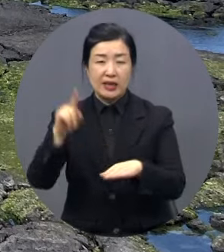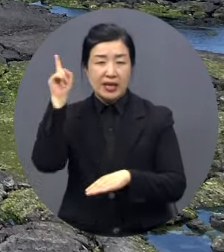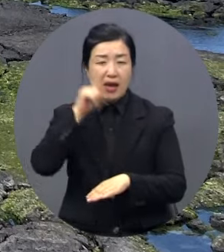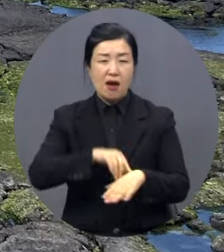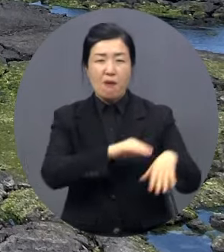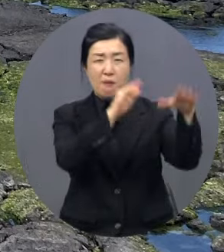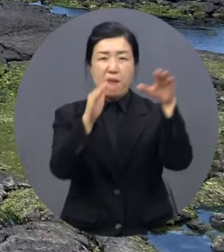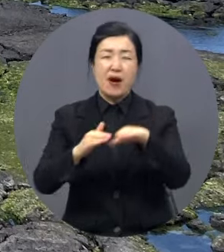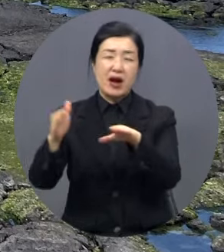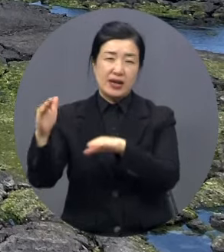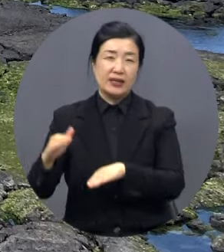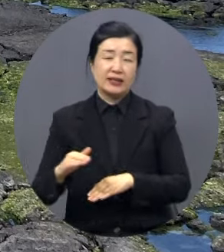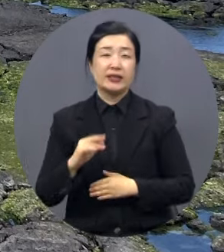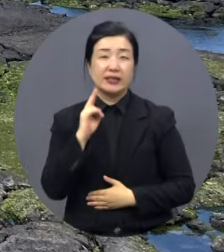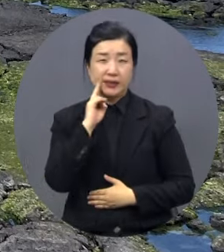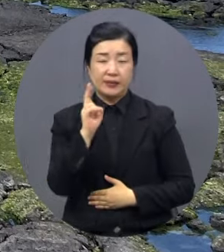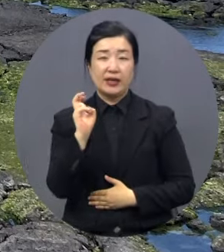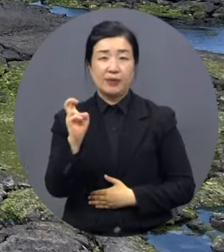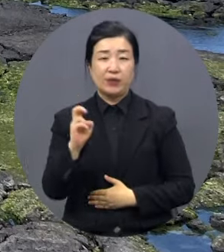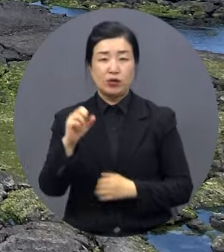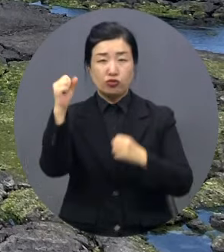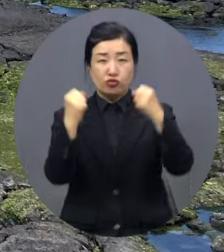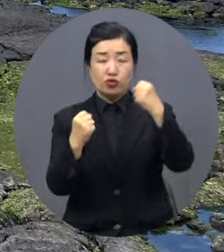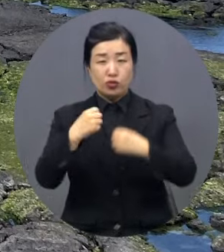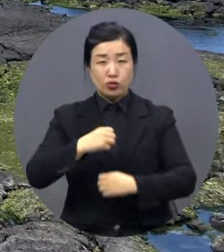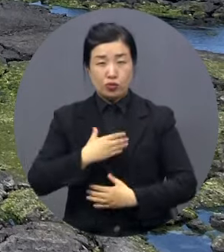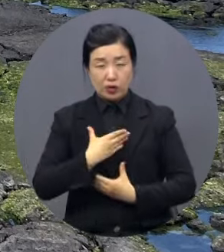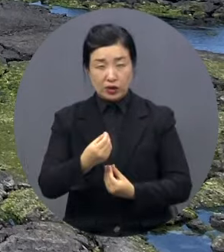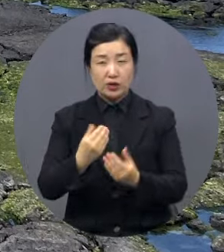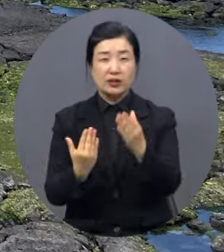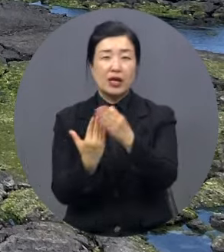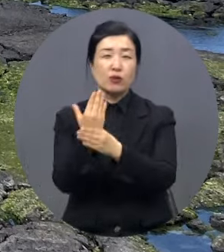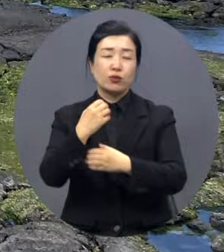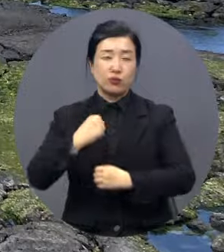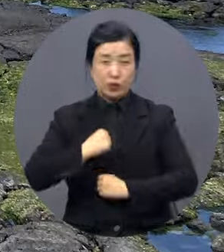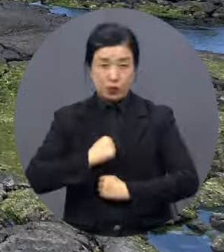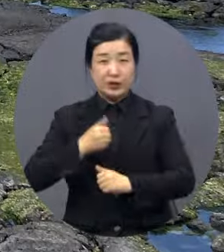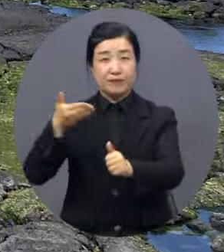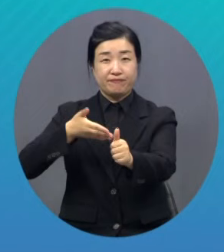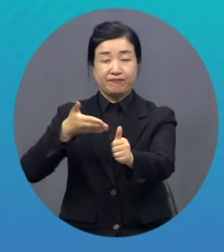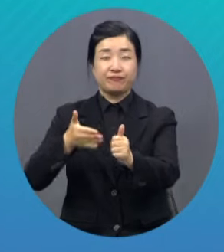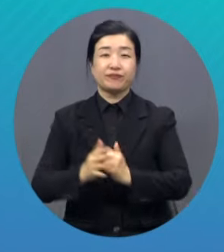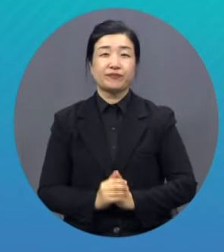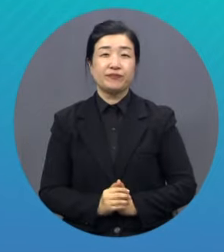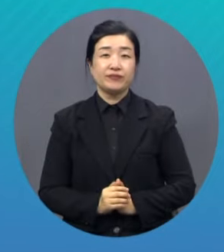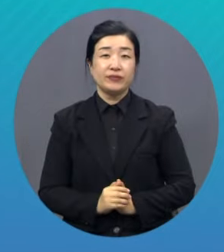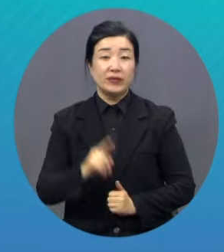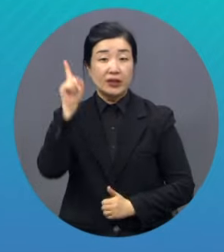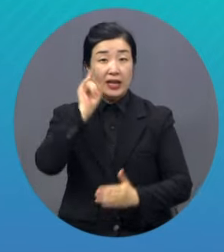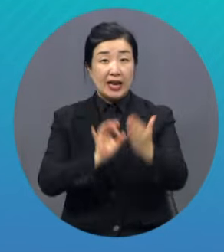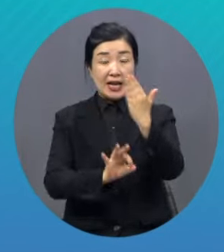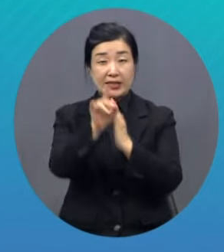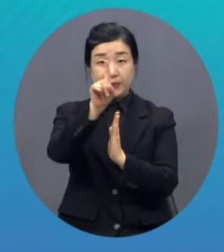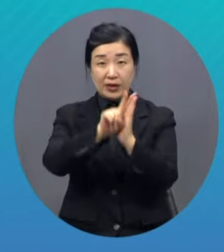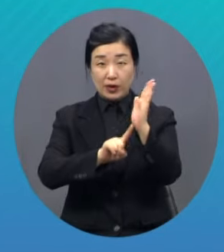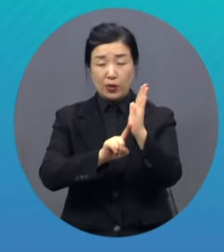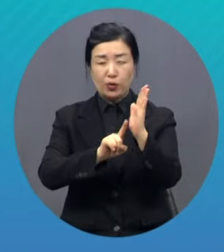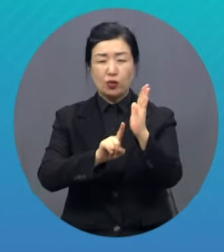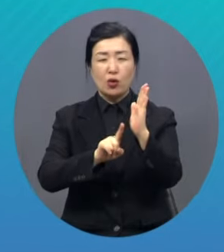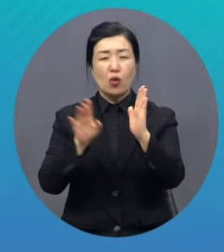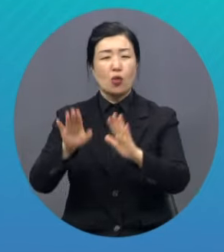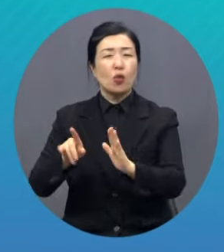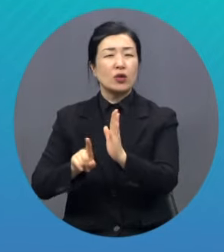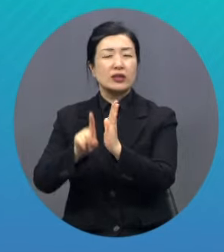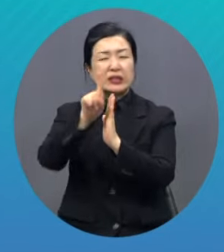풍랑 특보가 내려지겠습니다 운전 조심하시고 안전 사고에 유의하셔야겠습니다 내일 아침 기온은 오늘보다 4도 가량